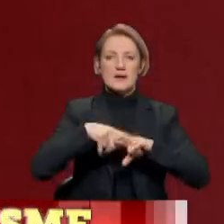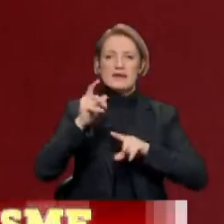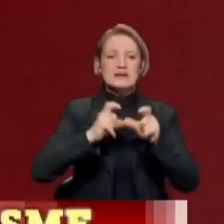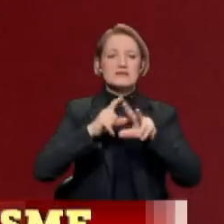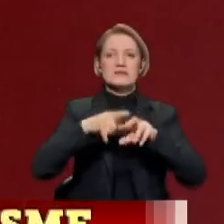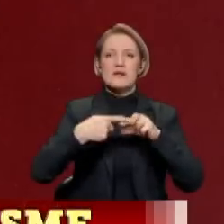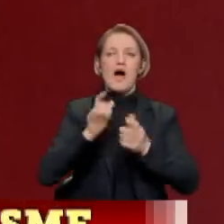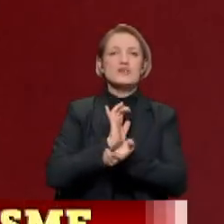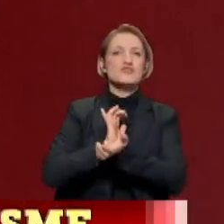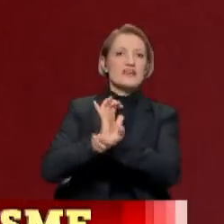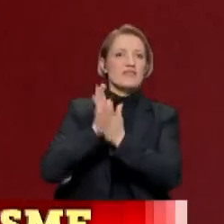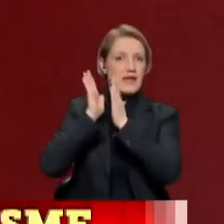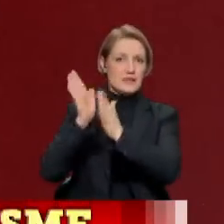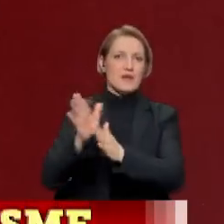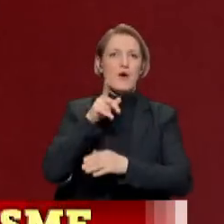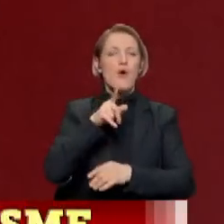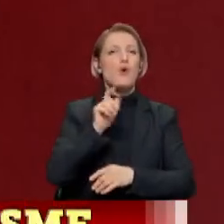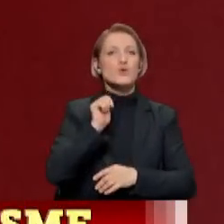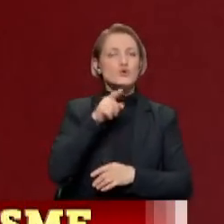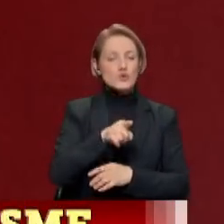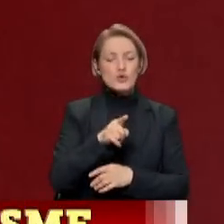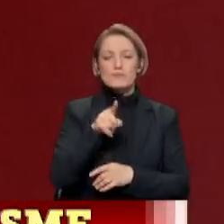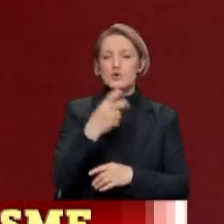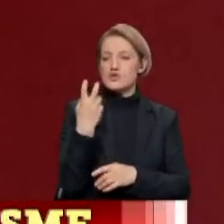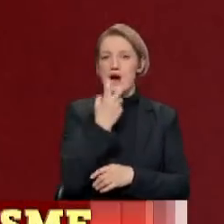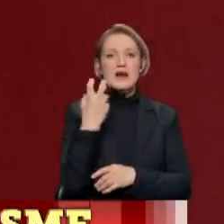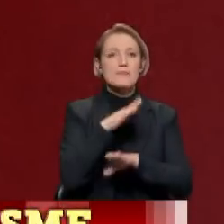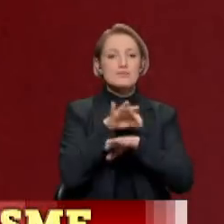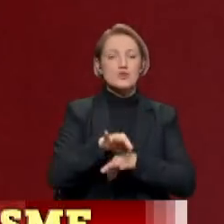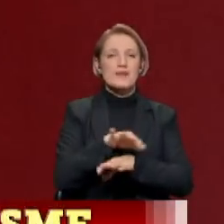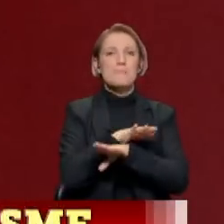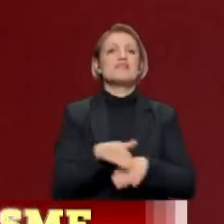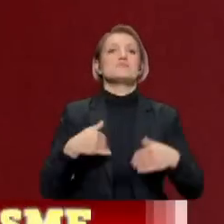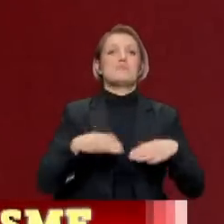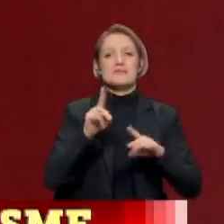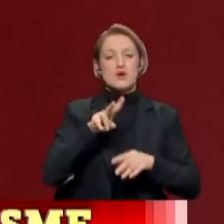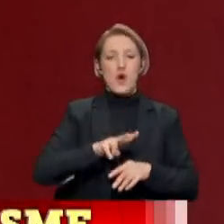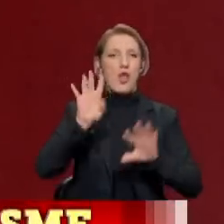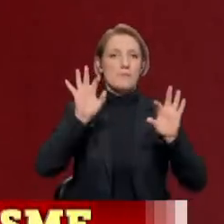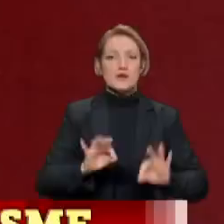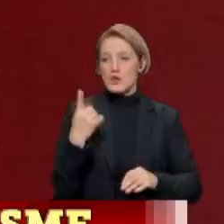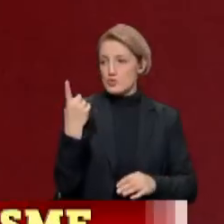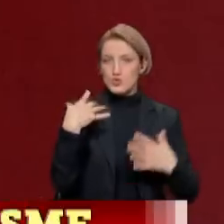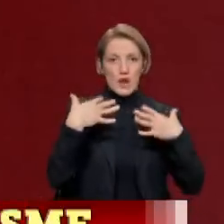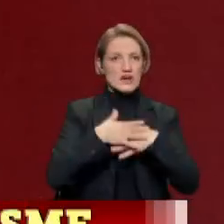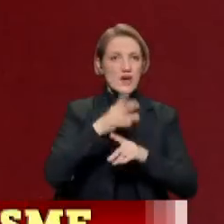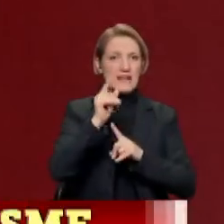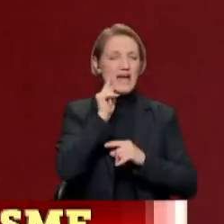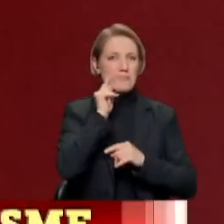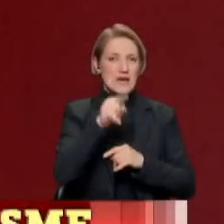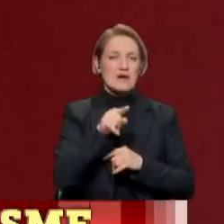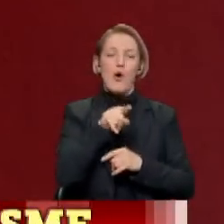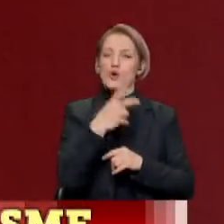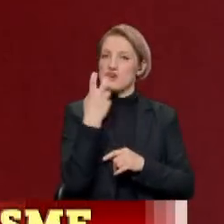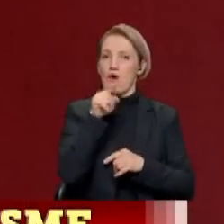Aslında o gün bu şarkı burada bitmez denerek bir yolculuk başladı Pınarhisar'a doğru. Ama dün akşam İlker Bey o şarkı orada